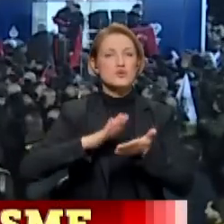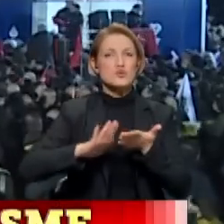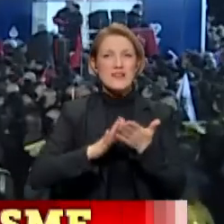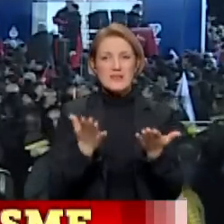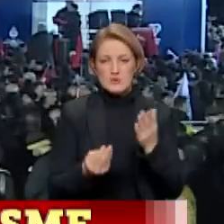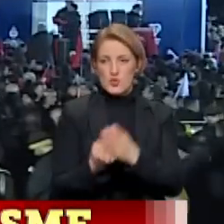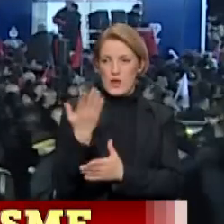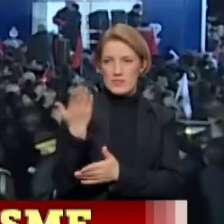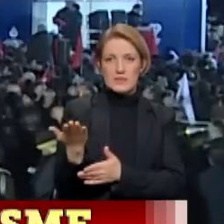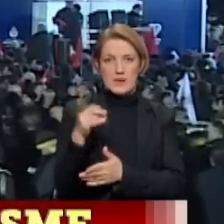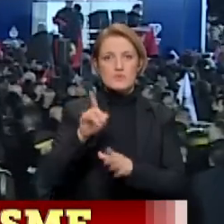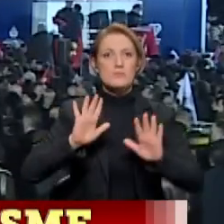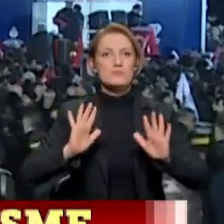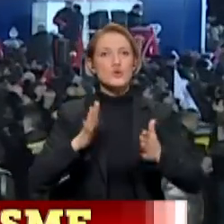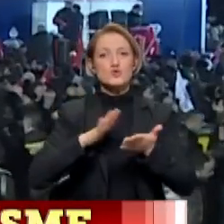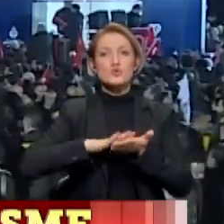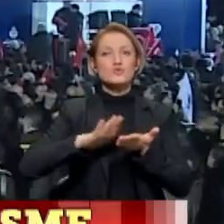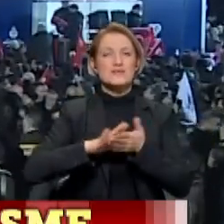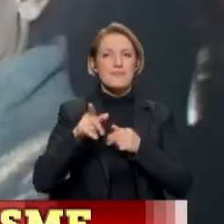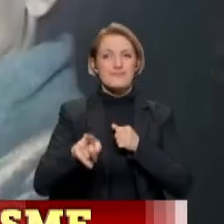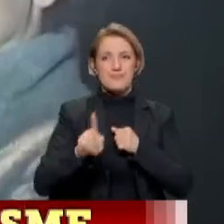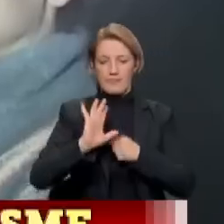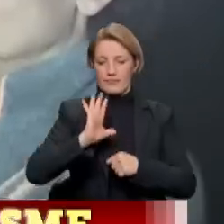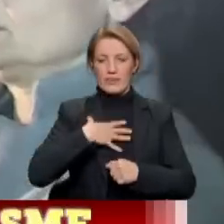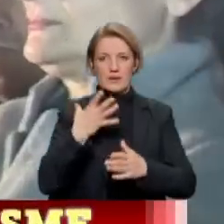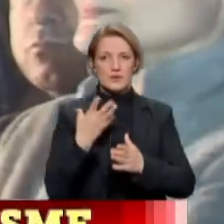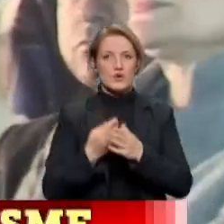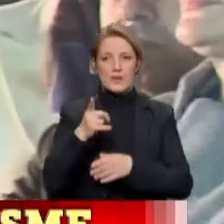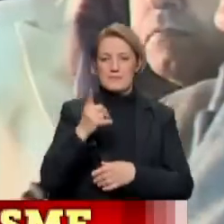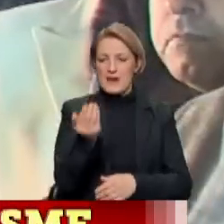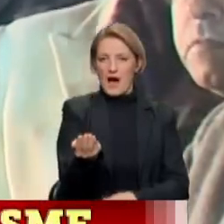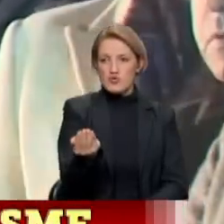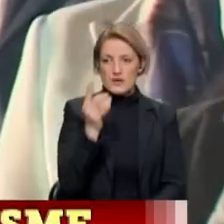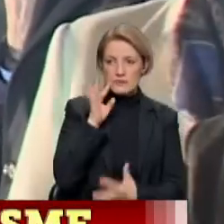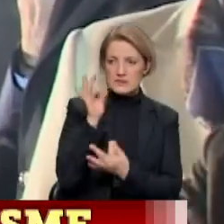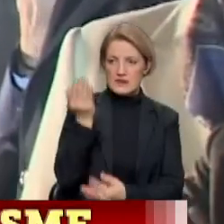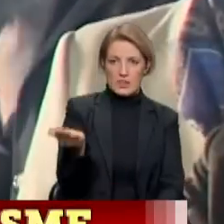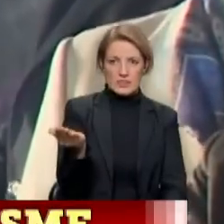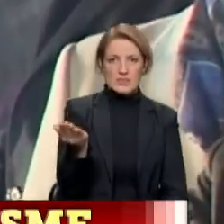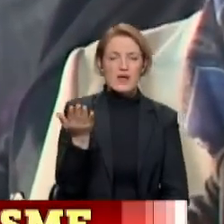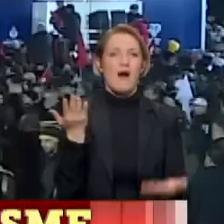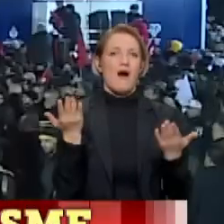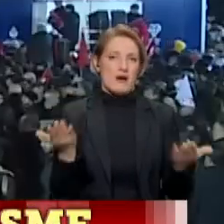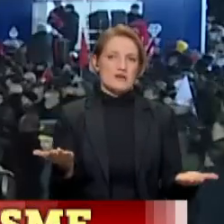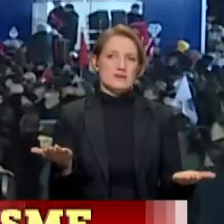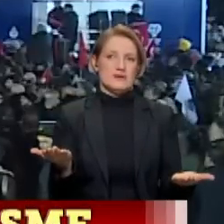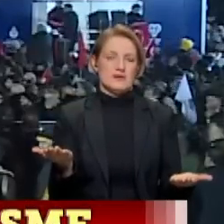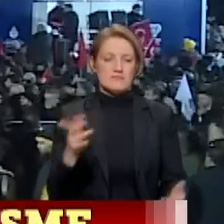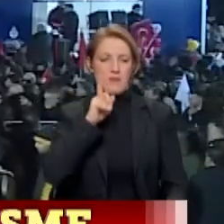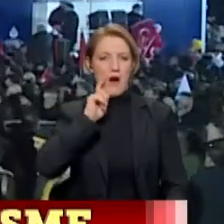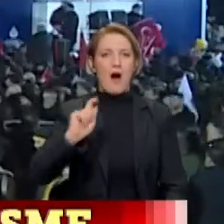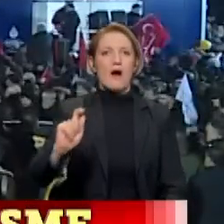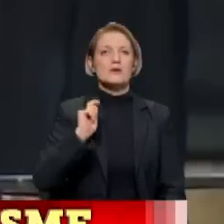düzeni kuran, bu bozuk düzen sahibi olan o bir avuç insan artık